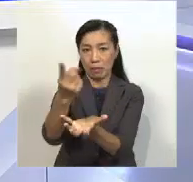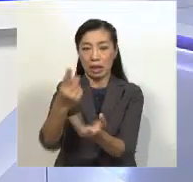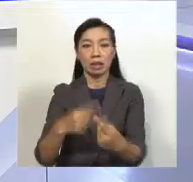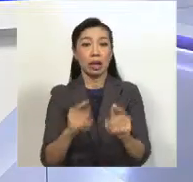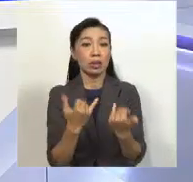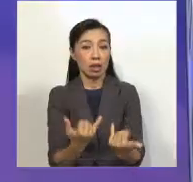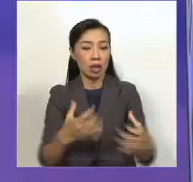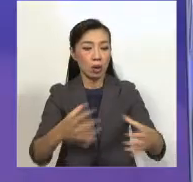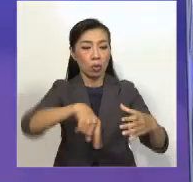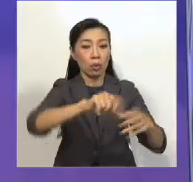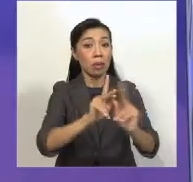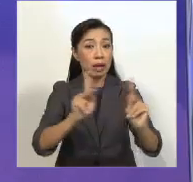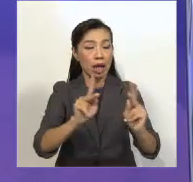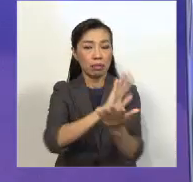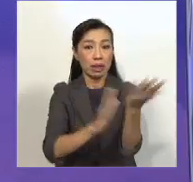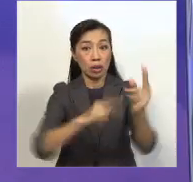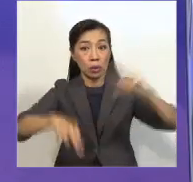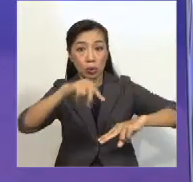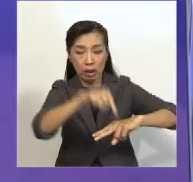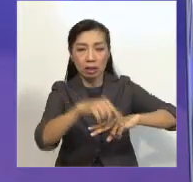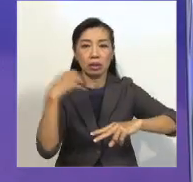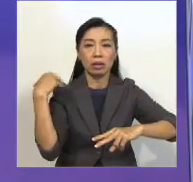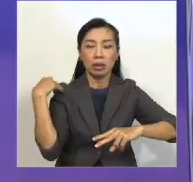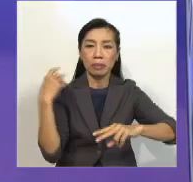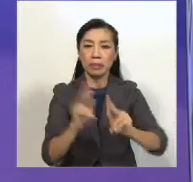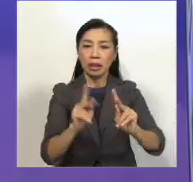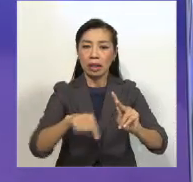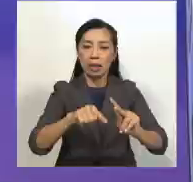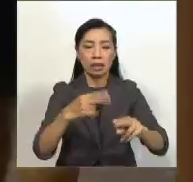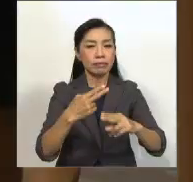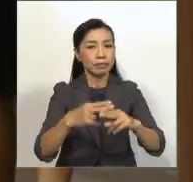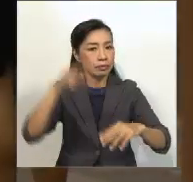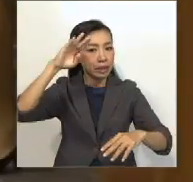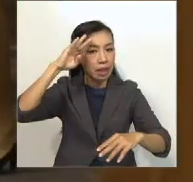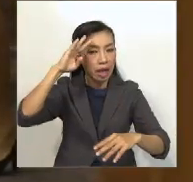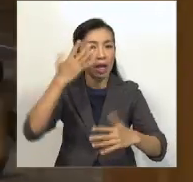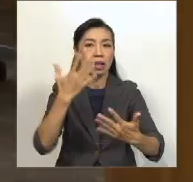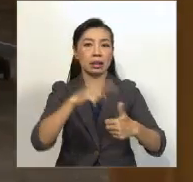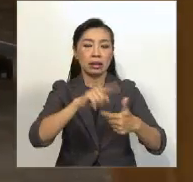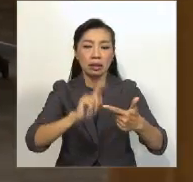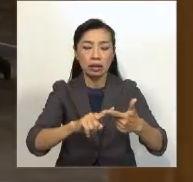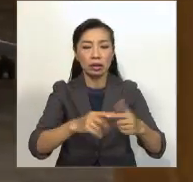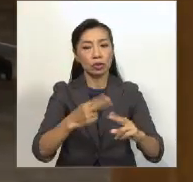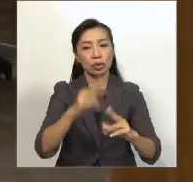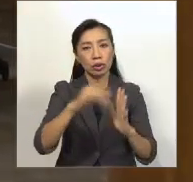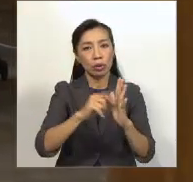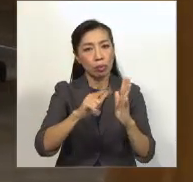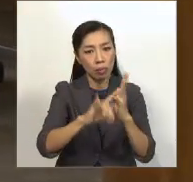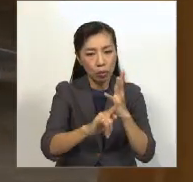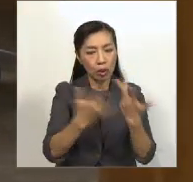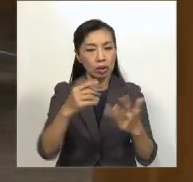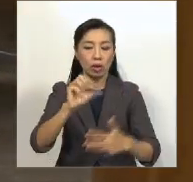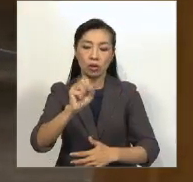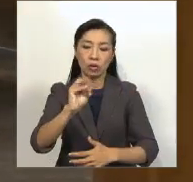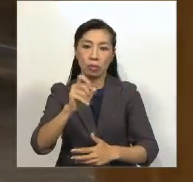ซึ่งวันนี้ทางคณะผู้ตรวจการแผ่นดินประกอบด้วยพลเอกวิทวัฒน์รัชตนันท์นายบูรณ์ฐาปนดุลและนายสมศักดิ์สุจริตกุลเริ่ม